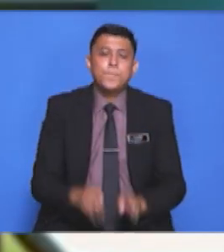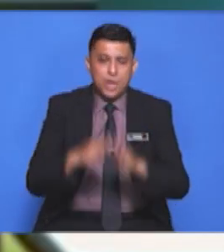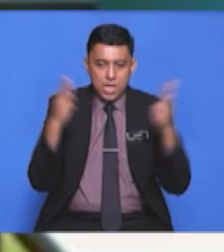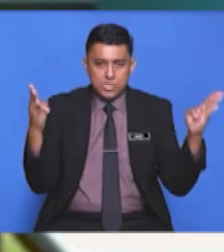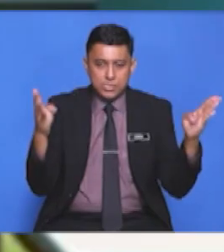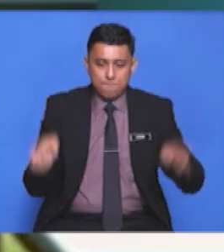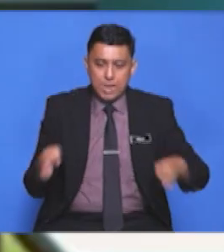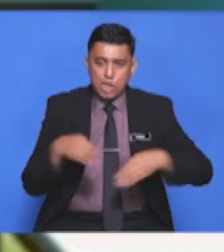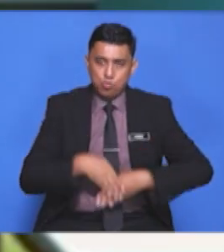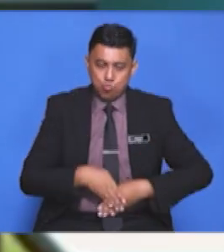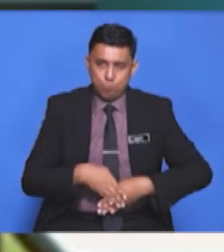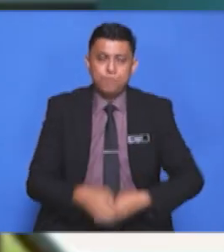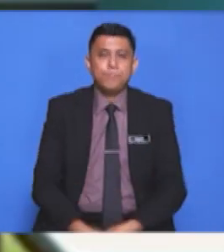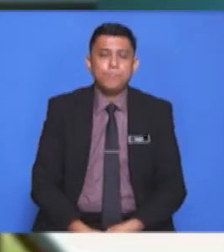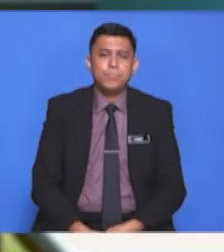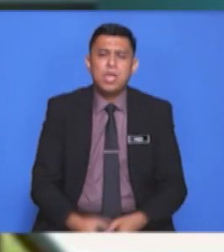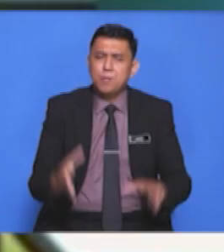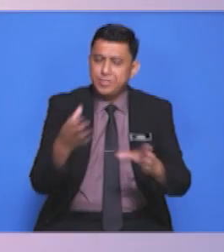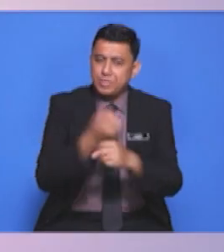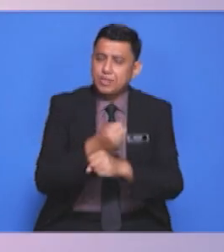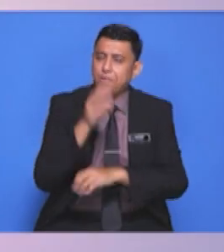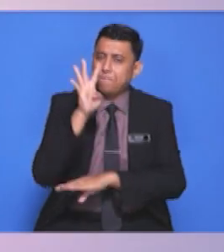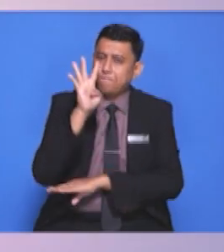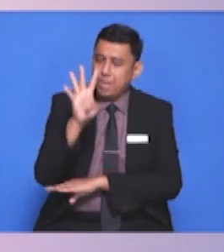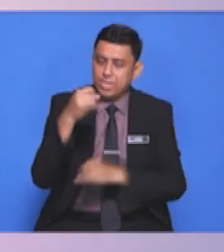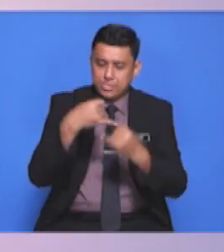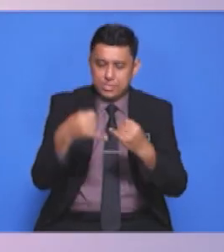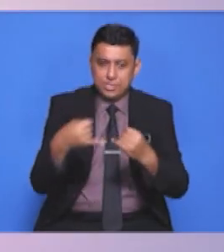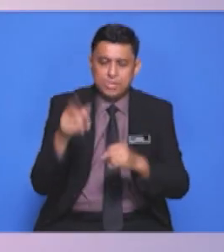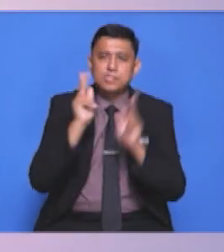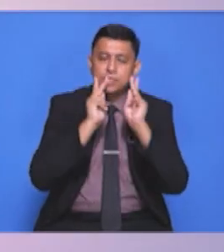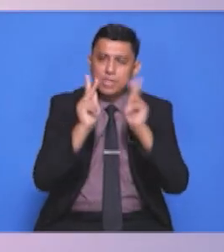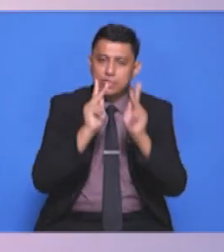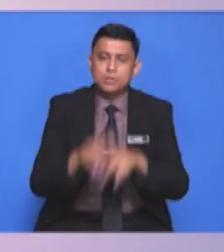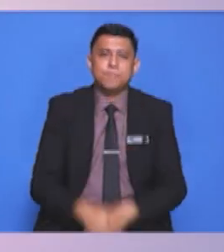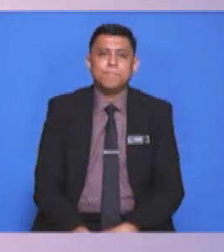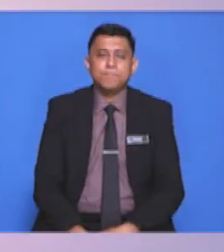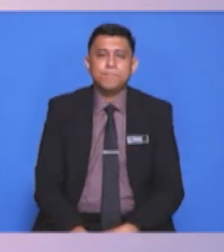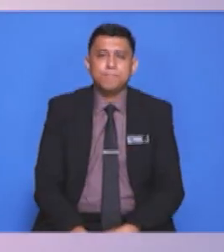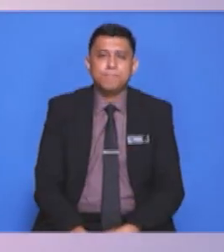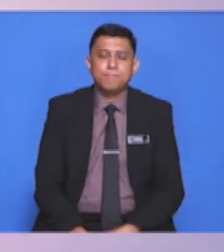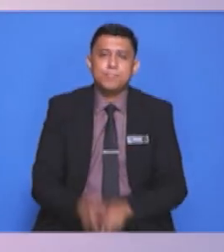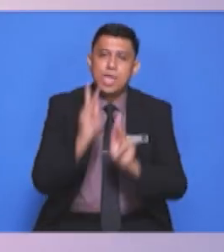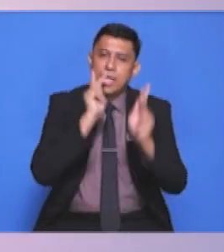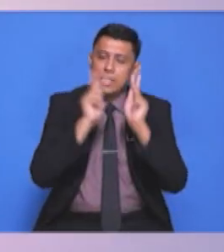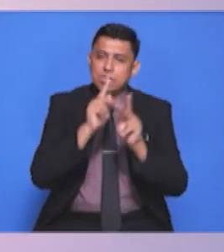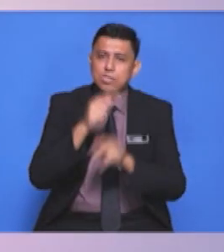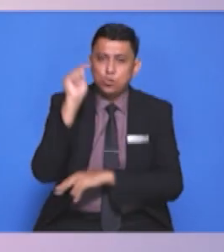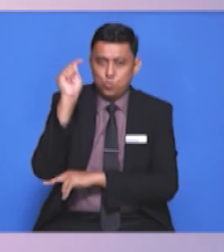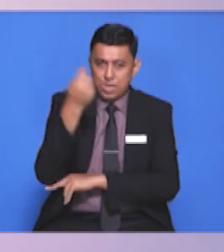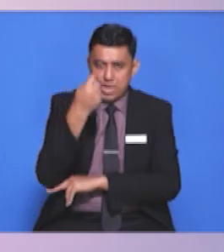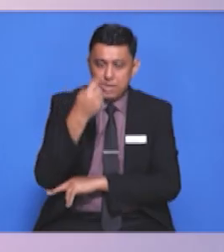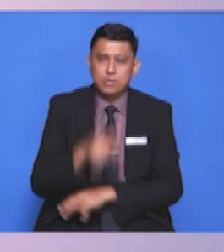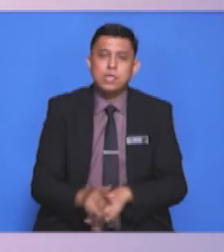dalam bahasa Melayu terdapat empat jenis kata yaitu kata tunggal